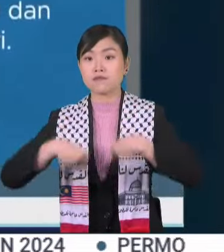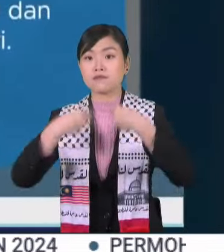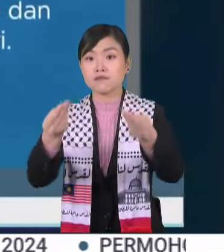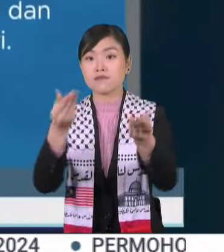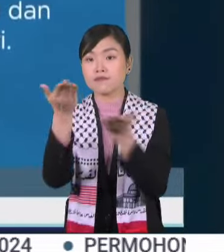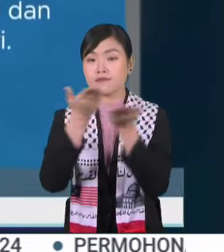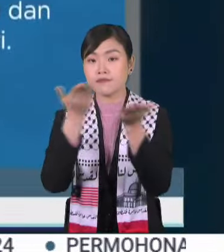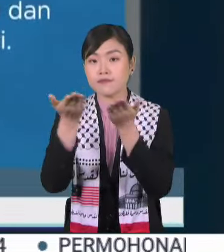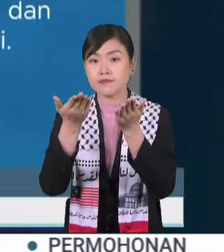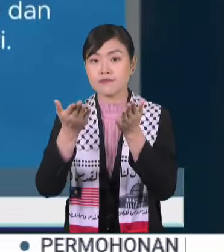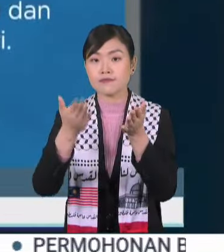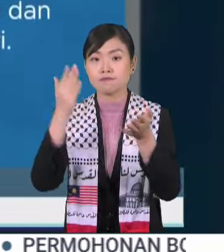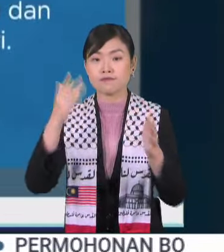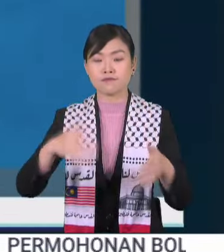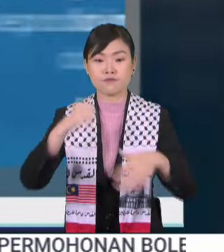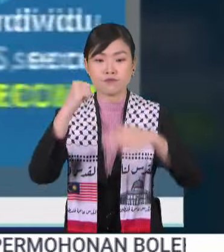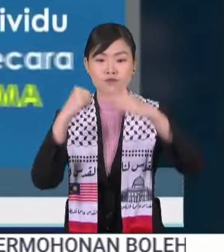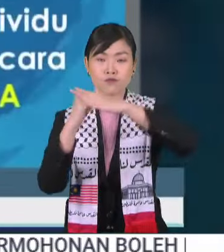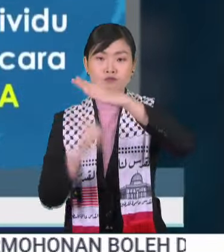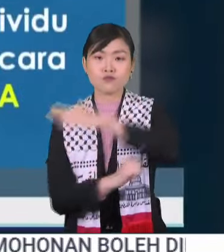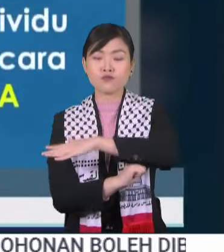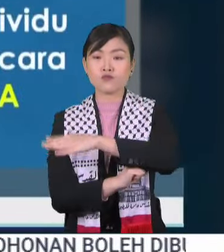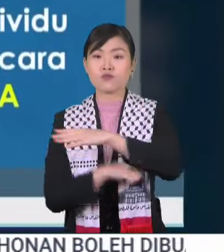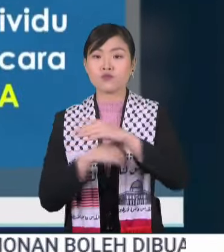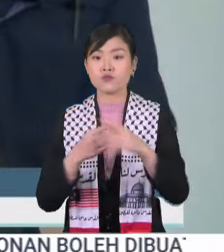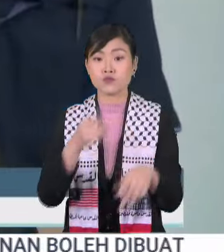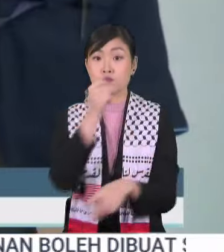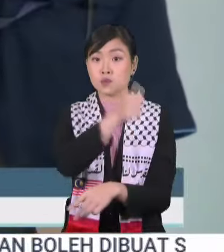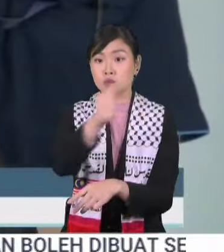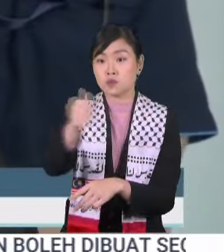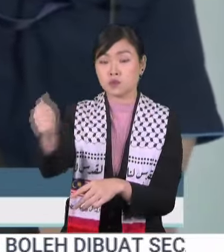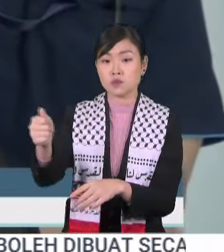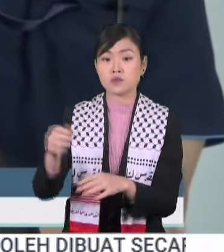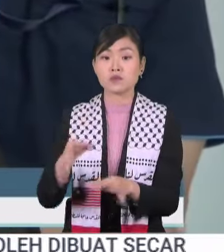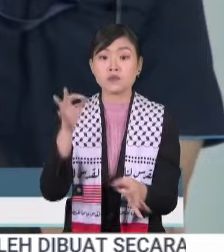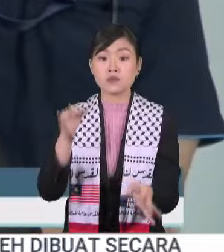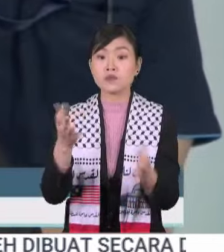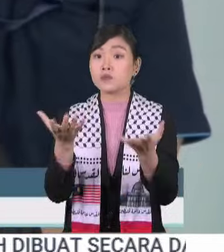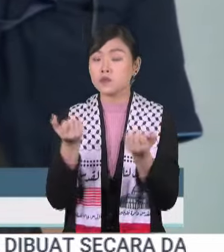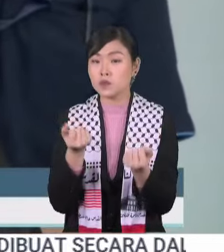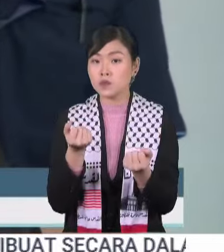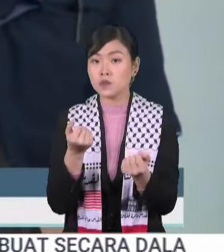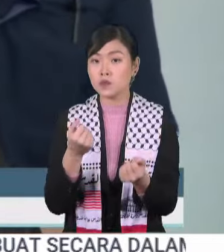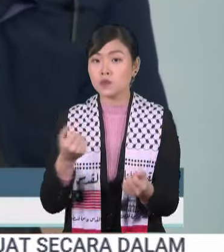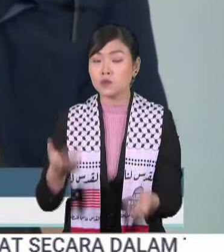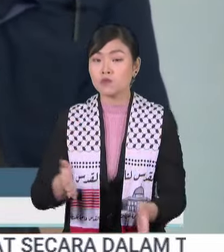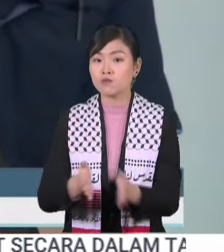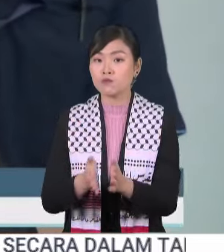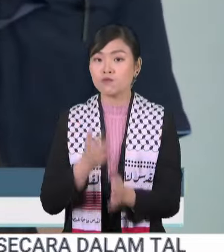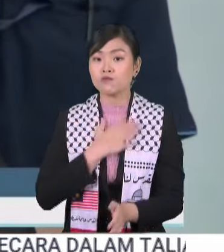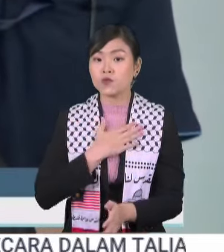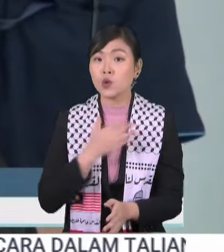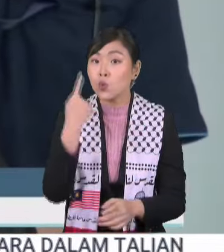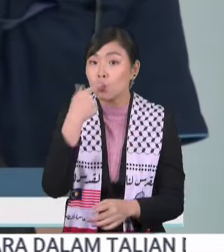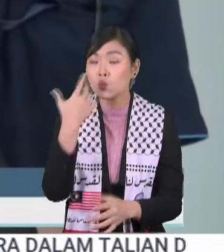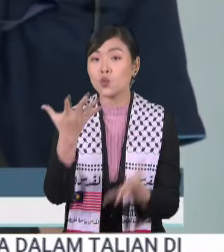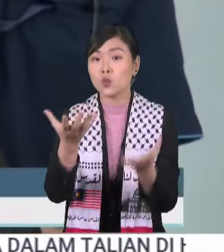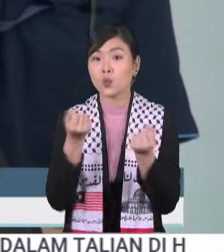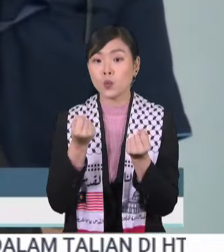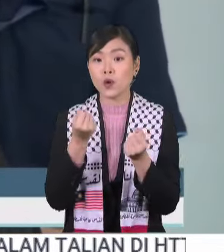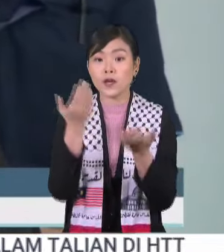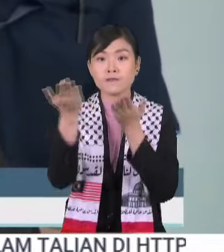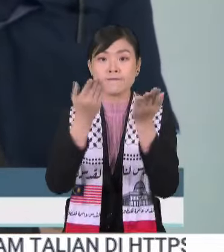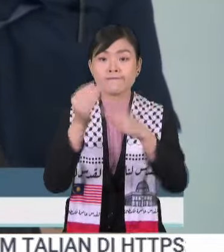perkhidmatan penstrukturan pinjaman perniagaan mereka Jadi kalau boleh kita minta sesiapa yang mungkin memerlukan